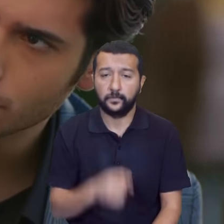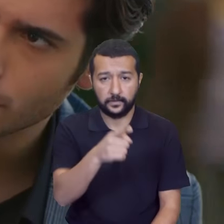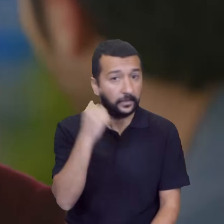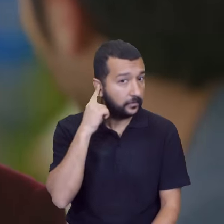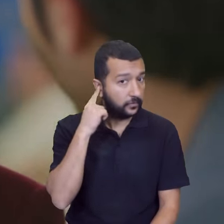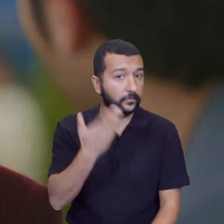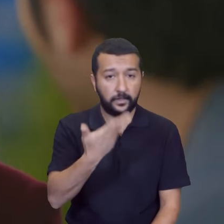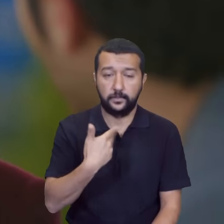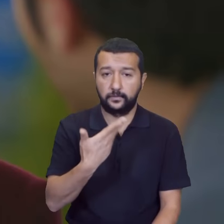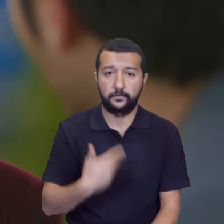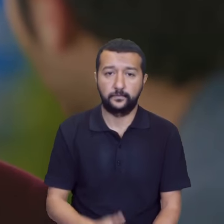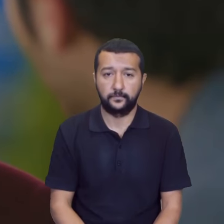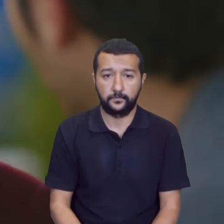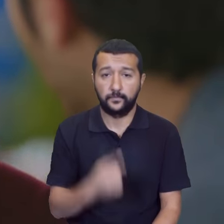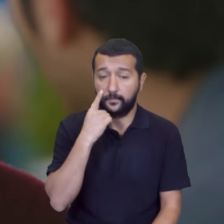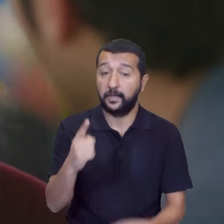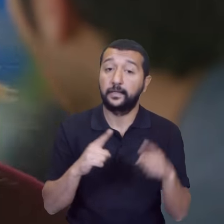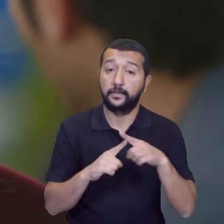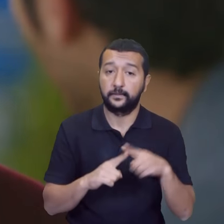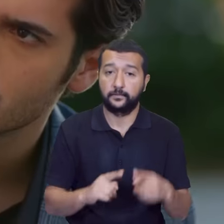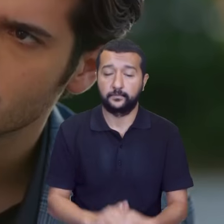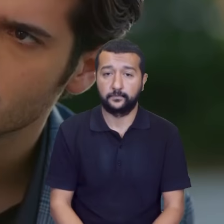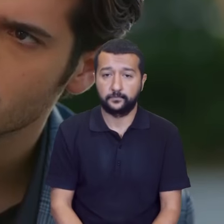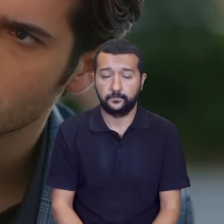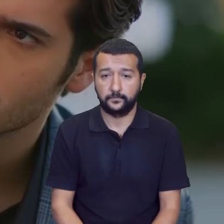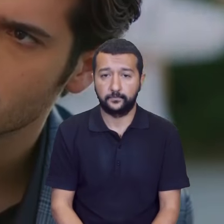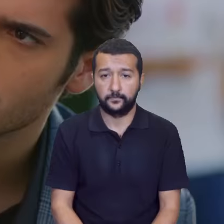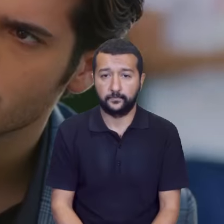Seni dinliyorum. Bak Tarık.